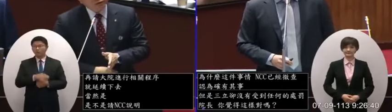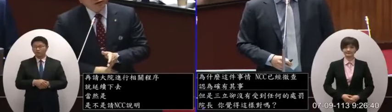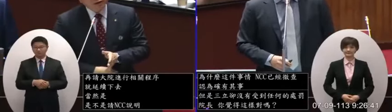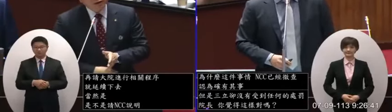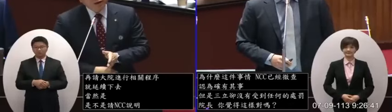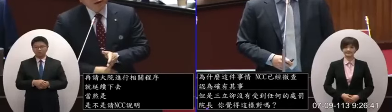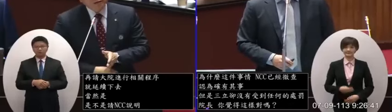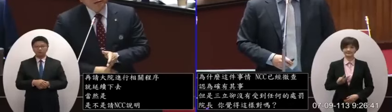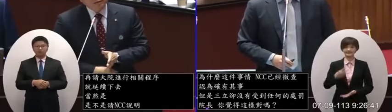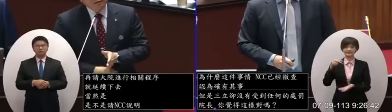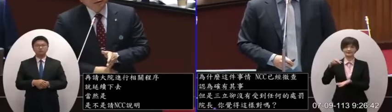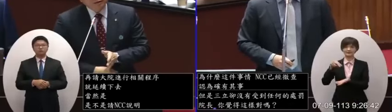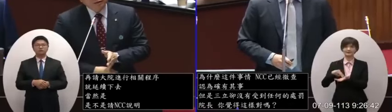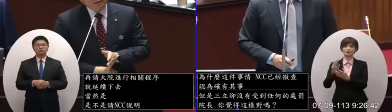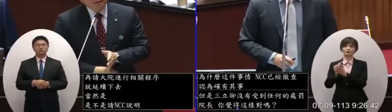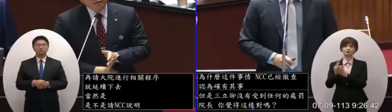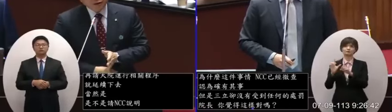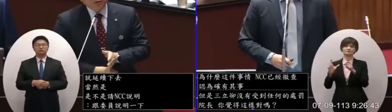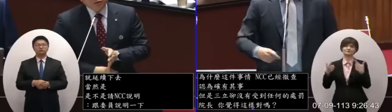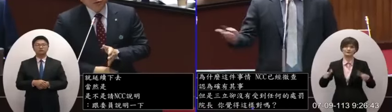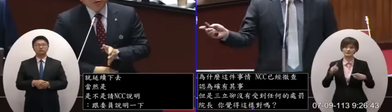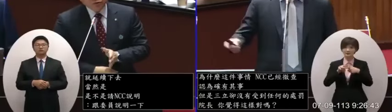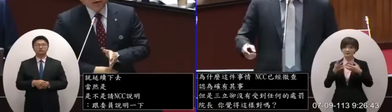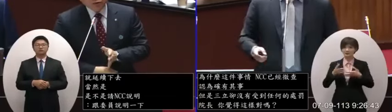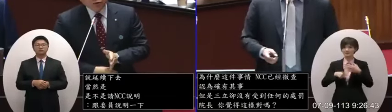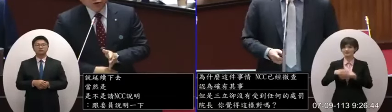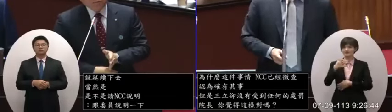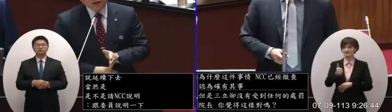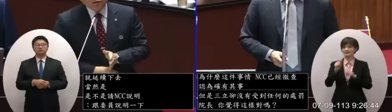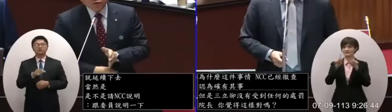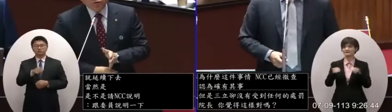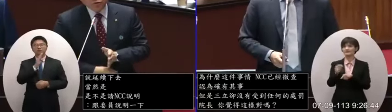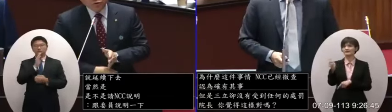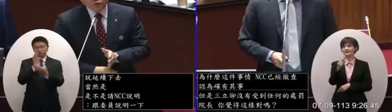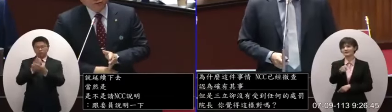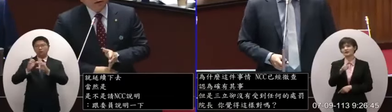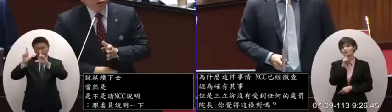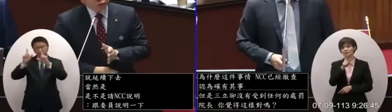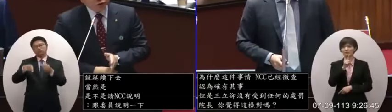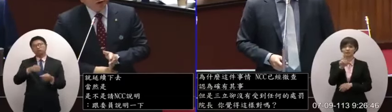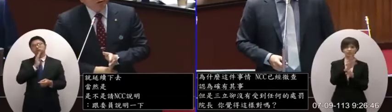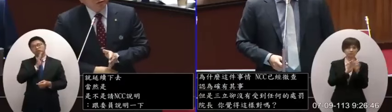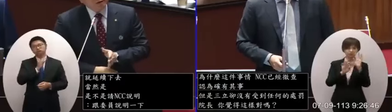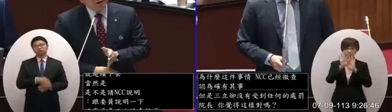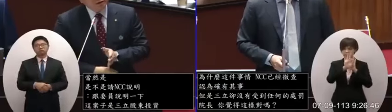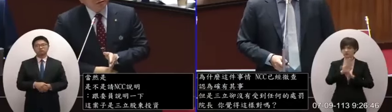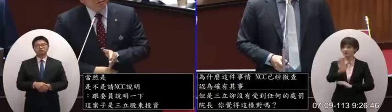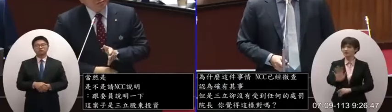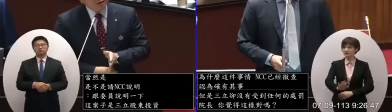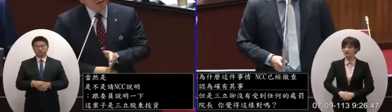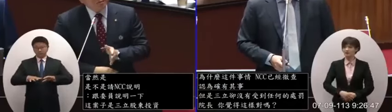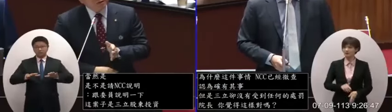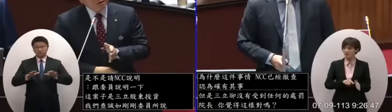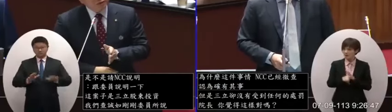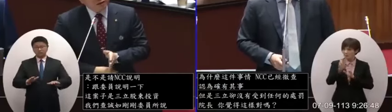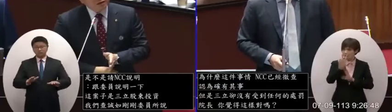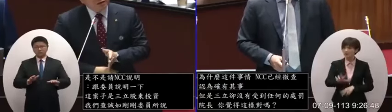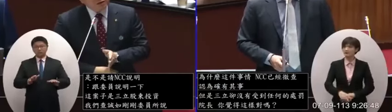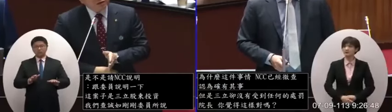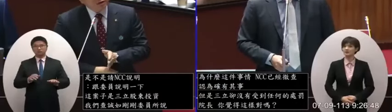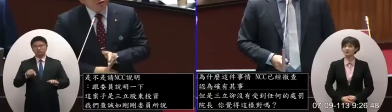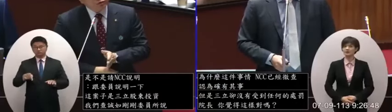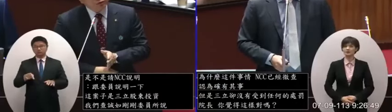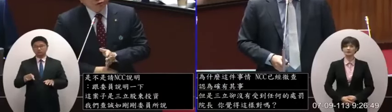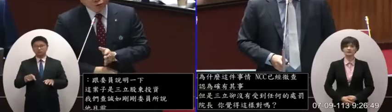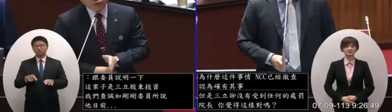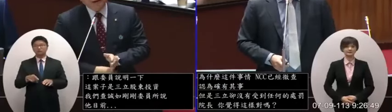投资 是三立的股东啊，就是他们的董事长张荣华嘛， 就 讲白话文就好了 嘛，所以就是股东嘛，所以我们现在已经命其把这